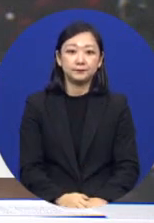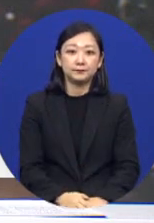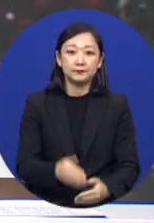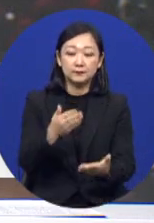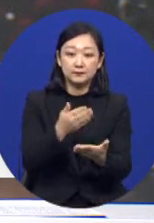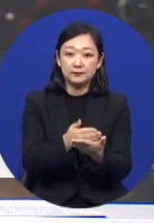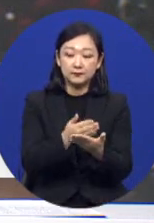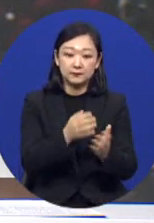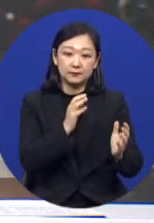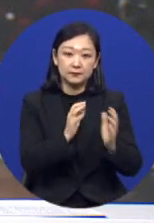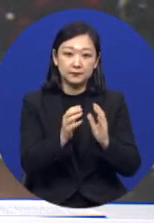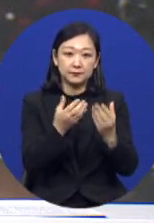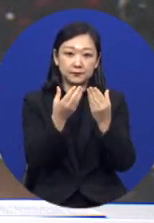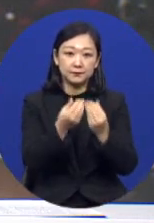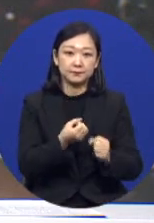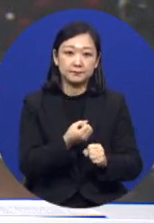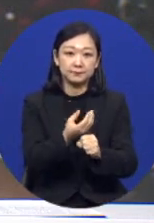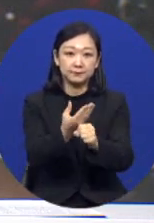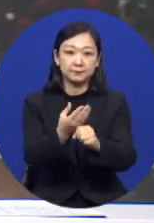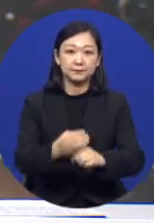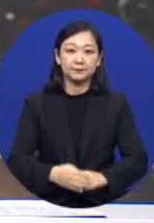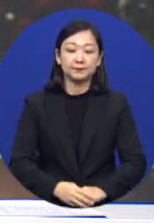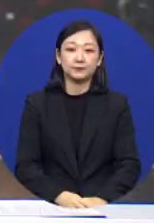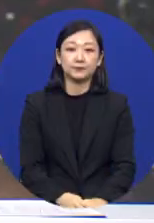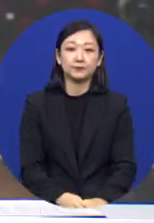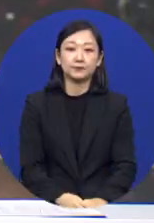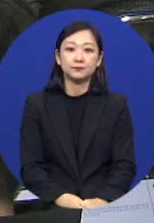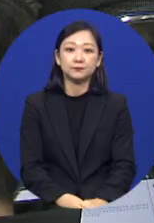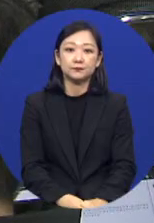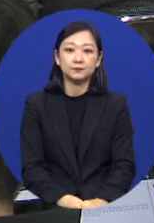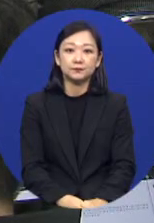내용들을 송원일 기자가 보도합니다.